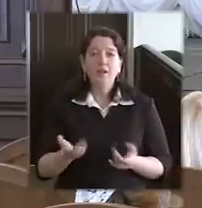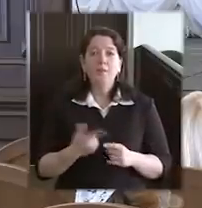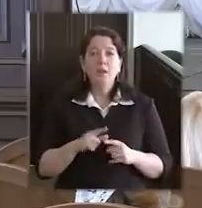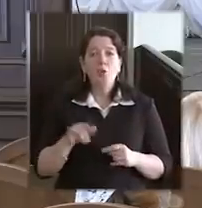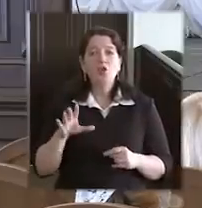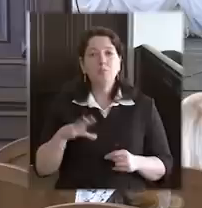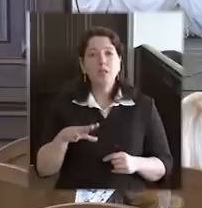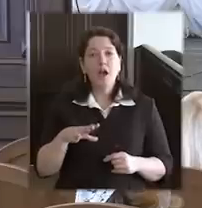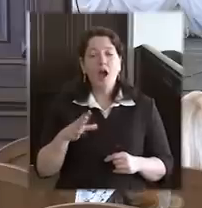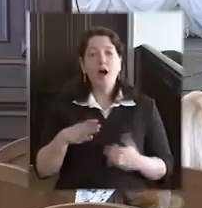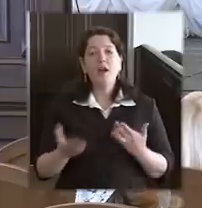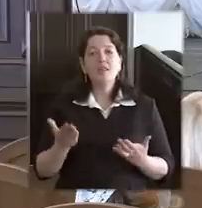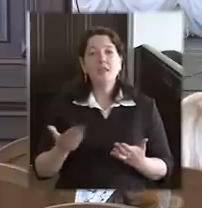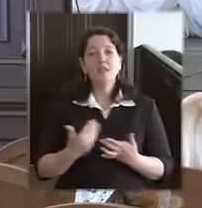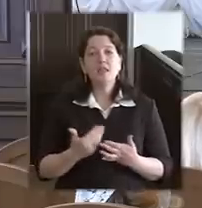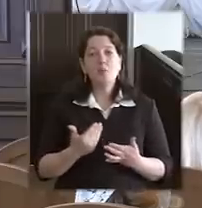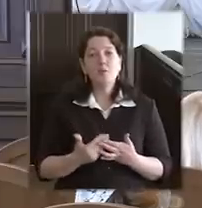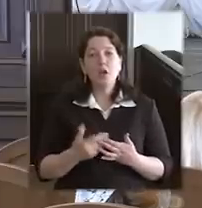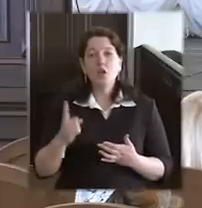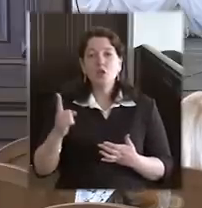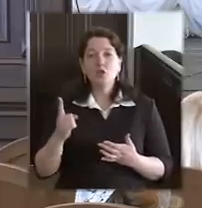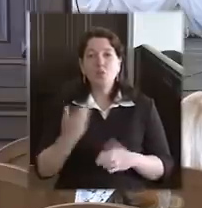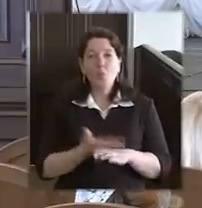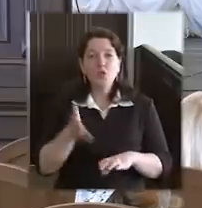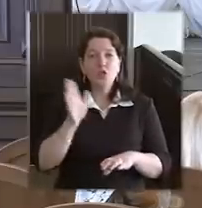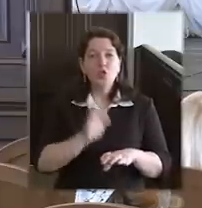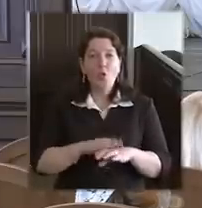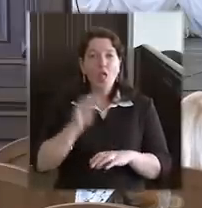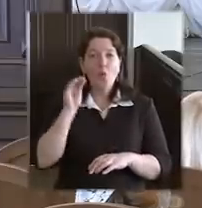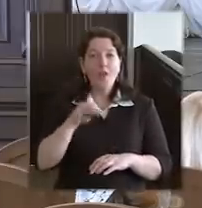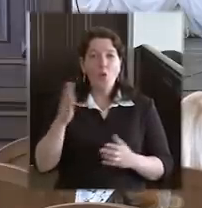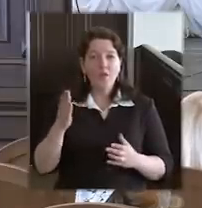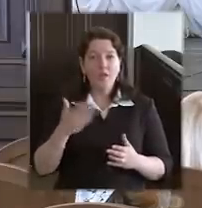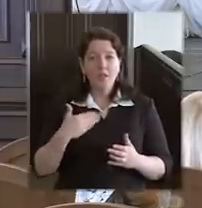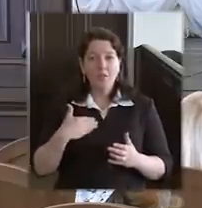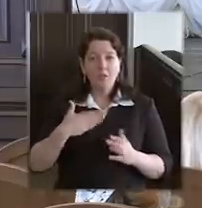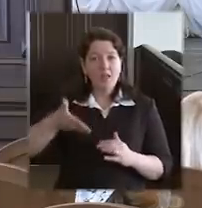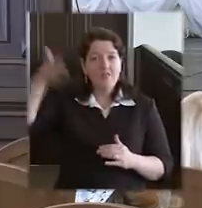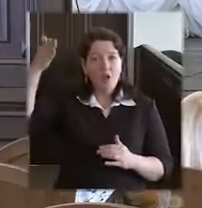шляпе был. А представьте, если так чем-нибудь упадет кирпич там со стены?